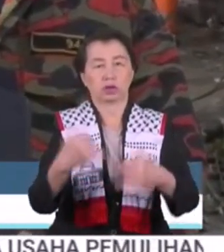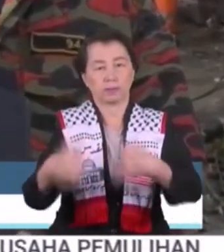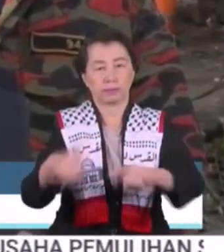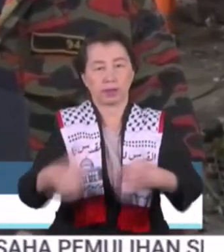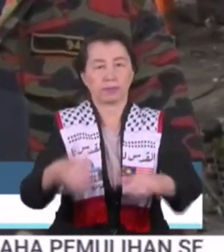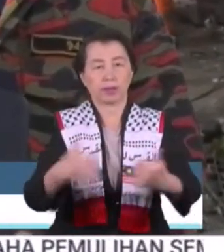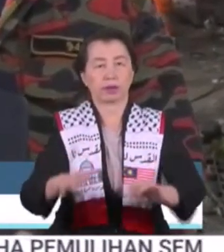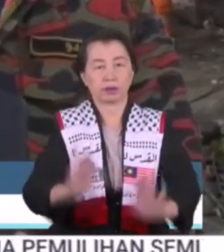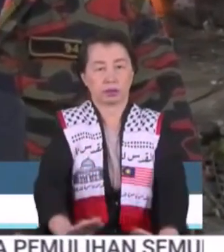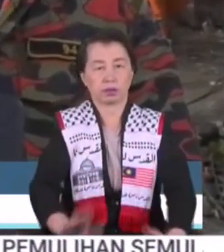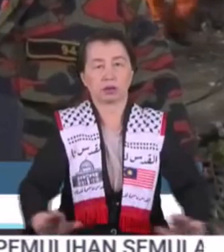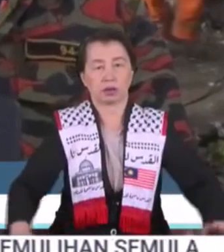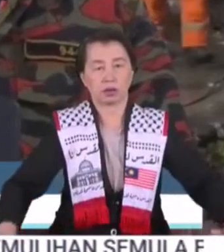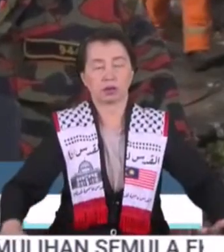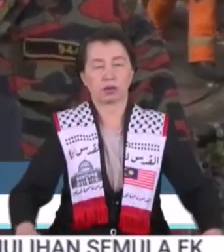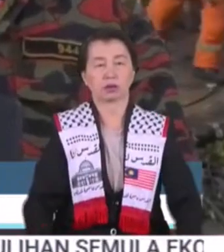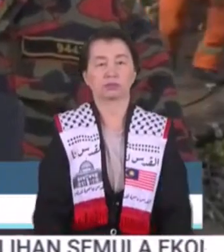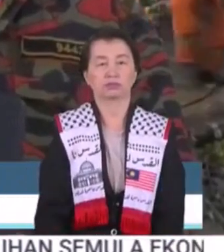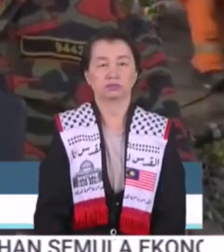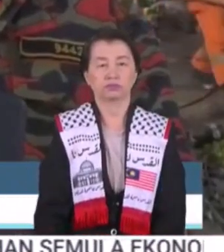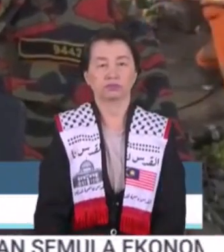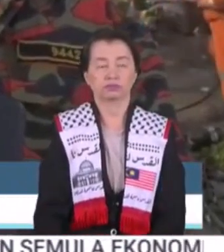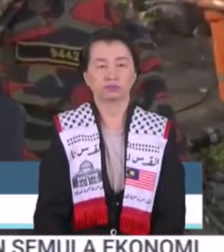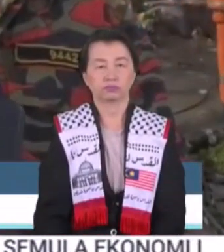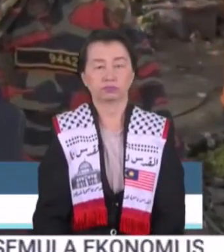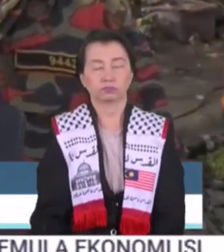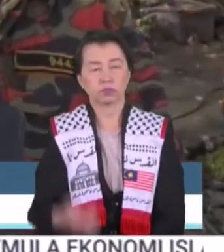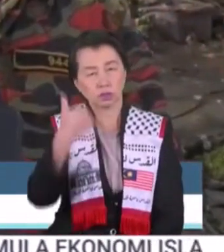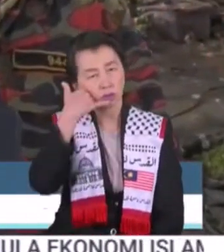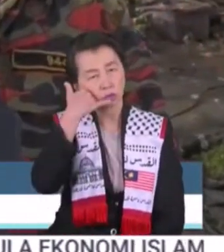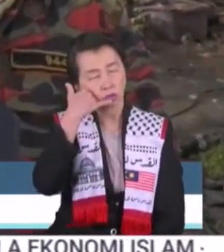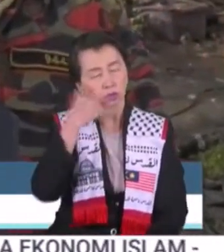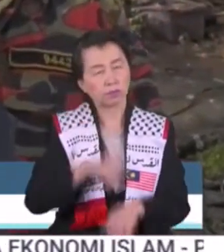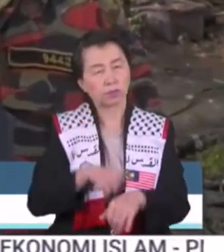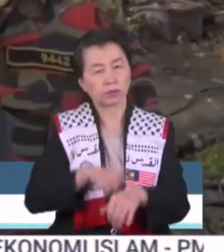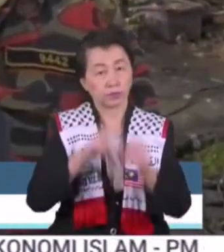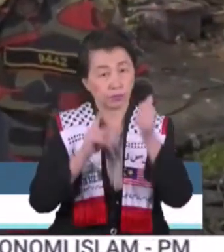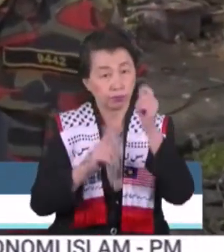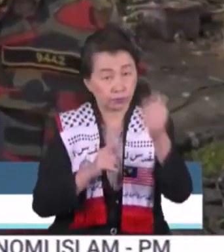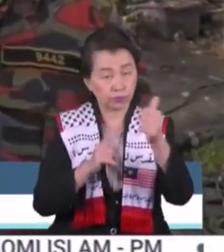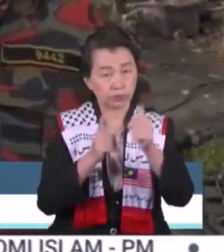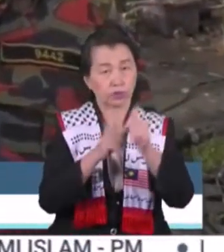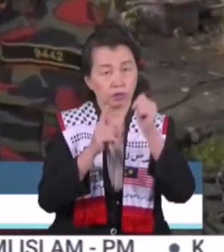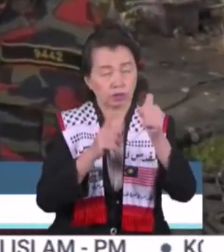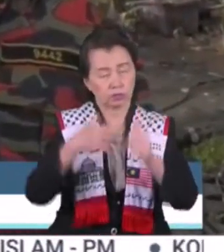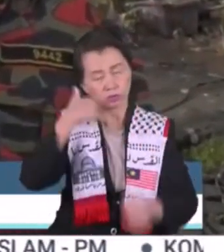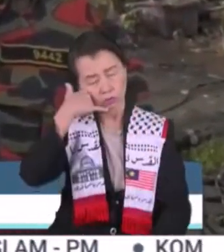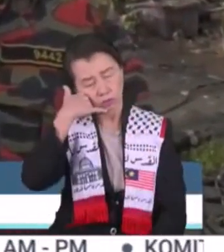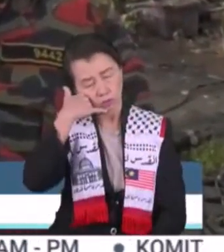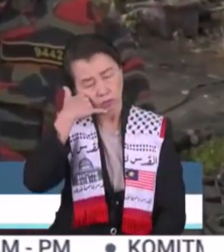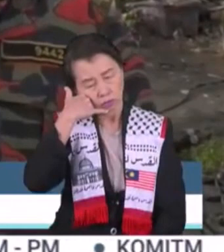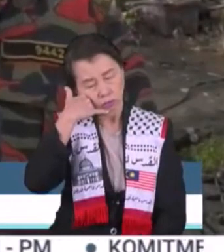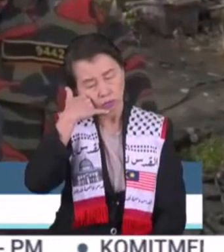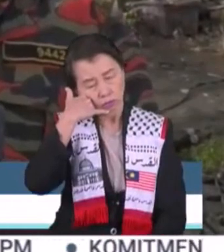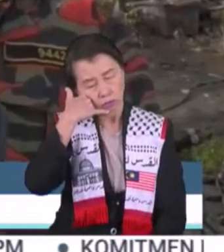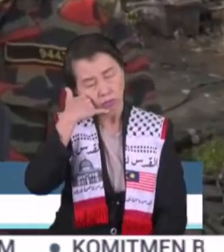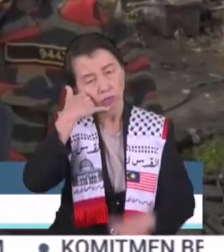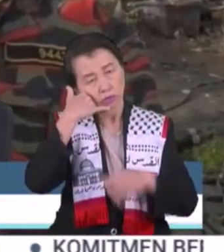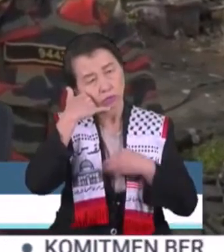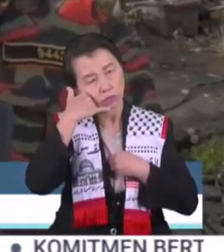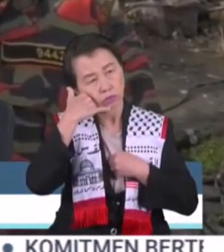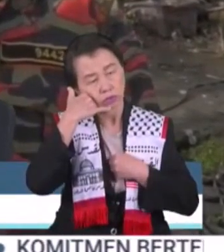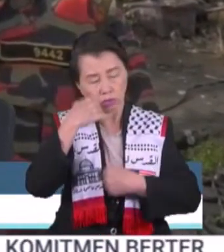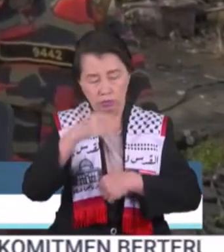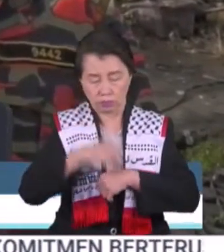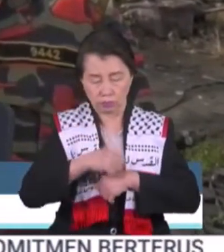permainan kanak-kanak. Dan panggilan pertama semasa kebakaran diterima oleh Balai Bomba dan Penyelamat Pengkalan Cepa